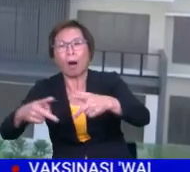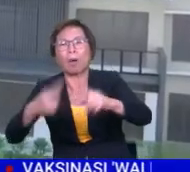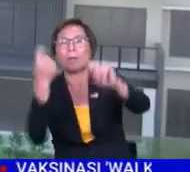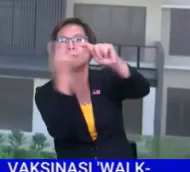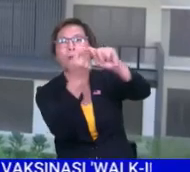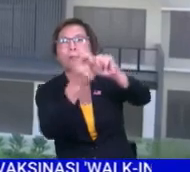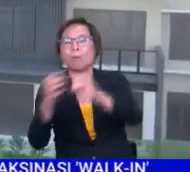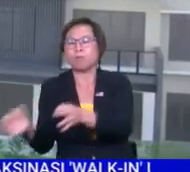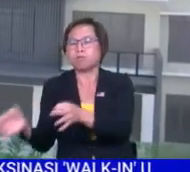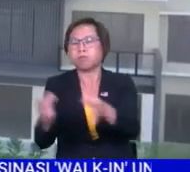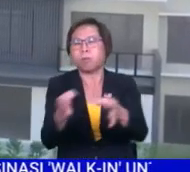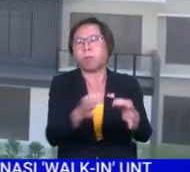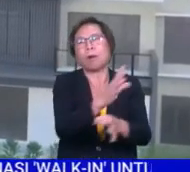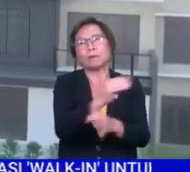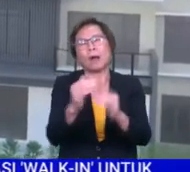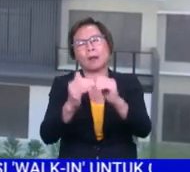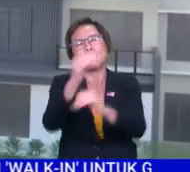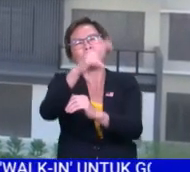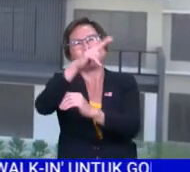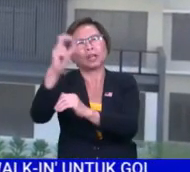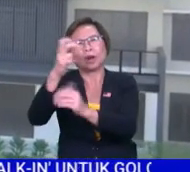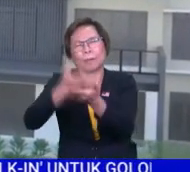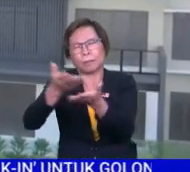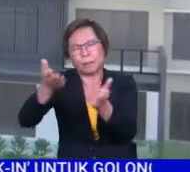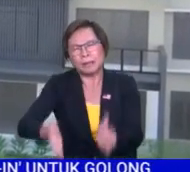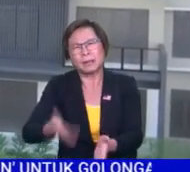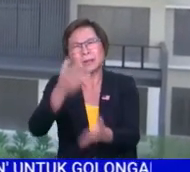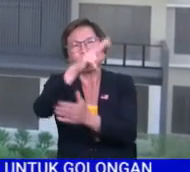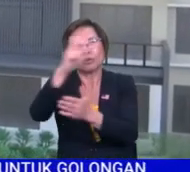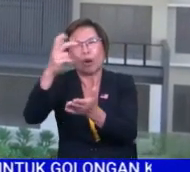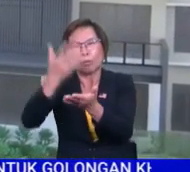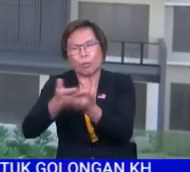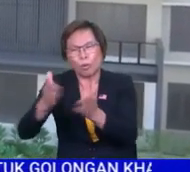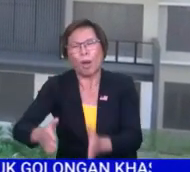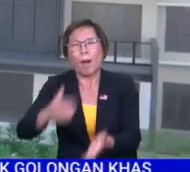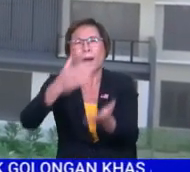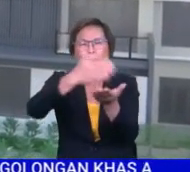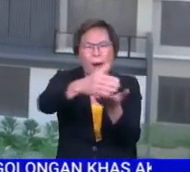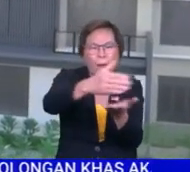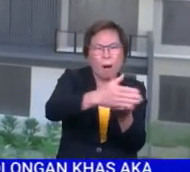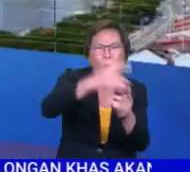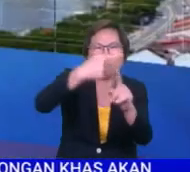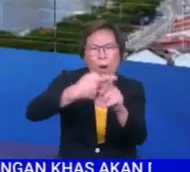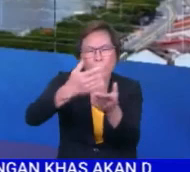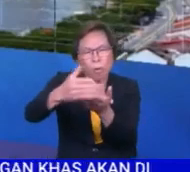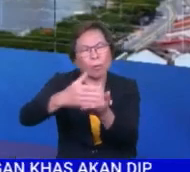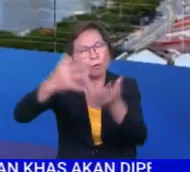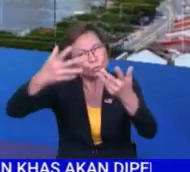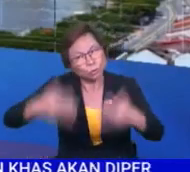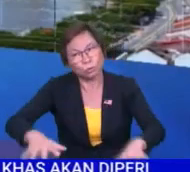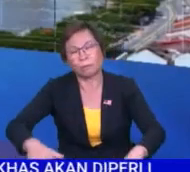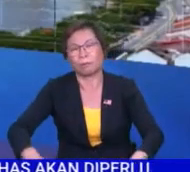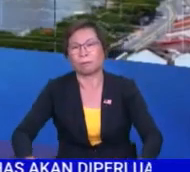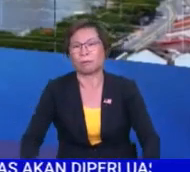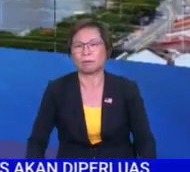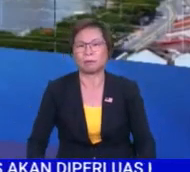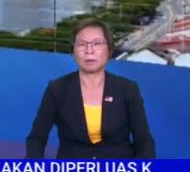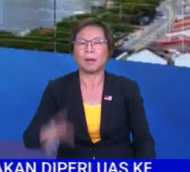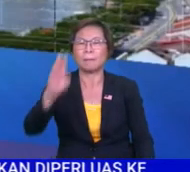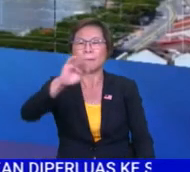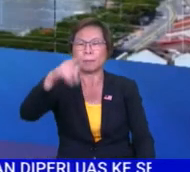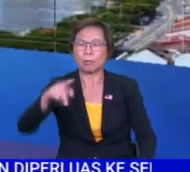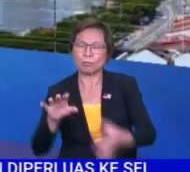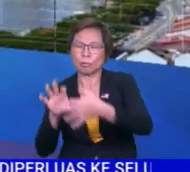pembinaan tertangguh meskipun lebih 300 pembeli telah membuat bayaran bulanan Hai ahli-ahli